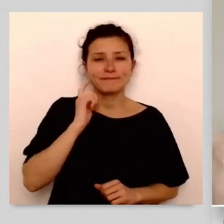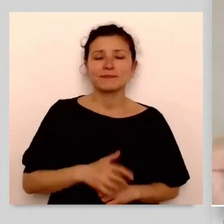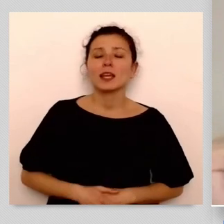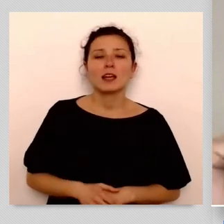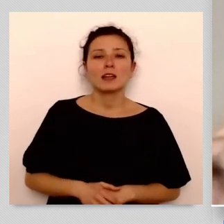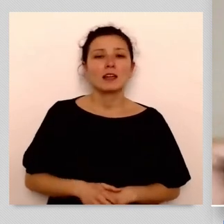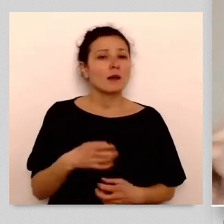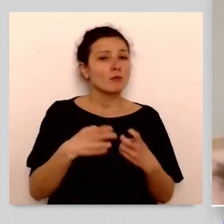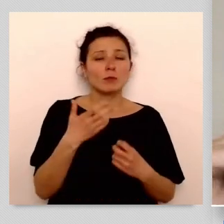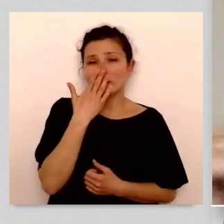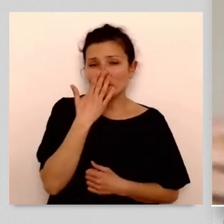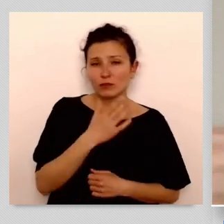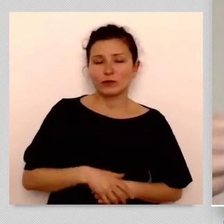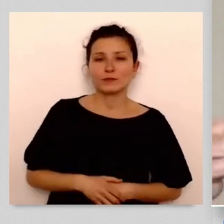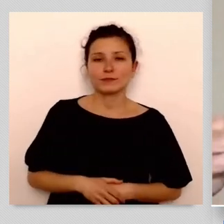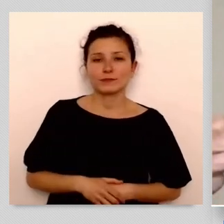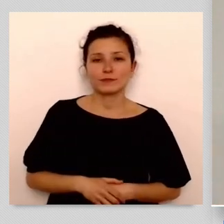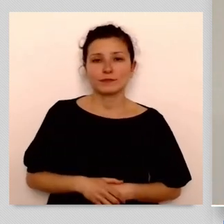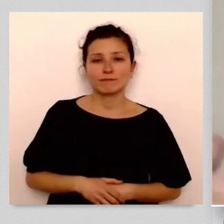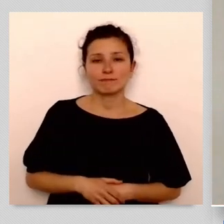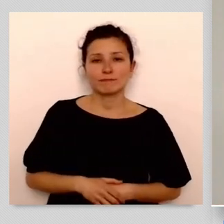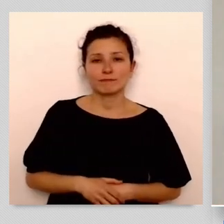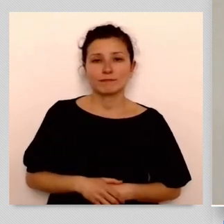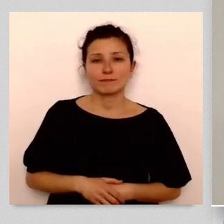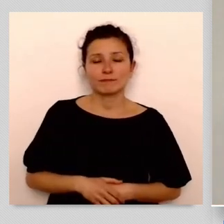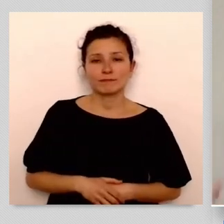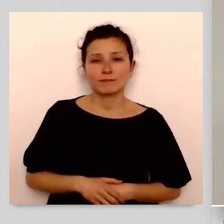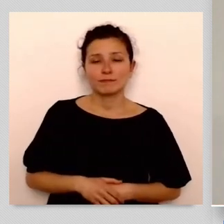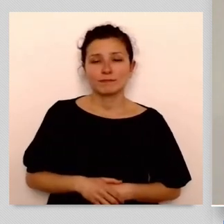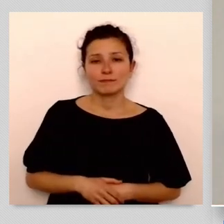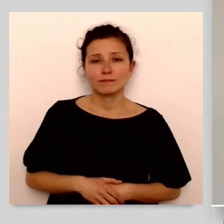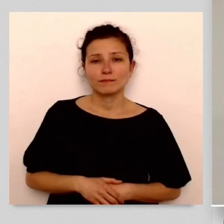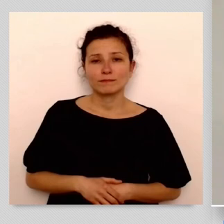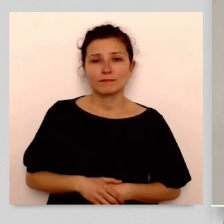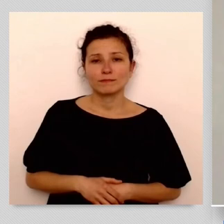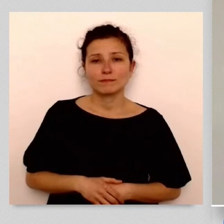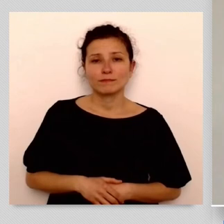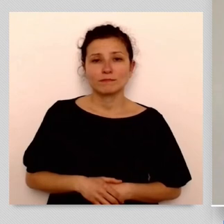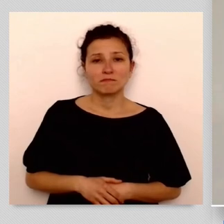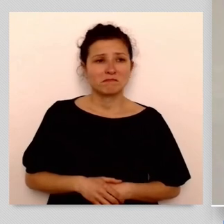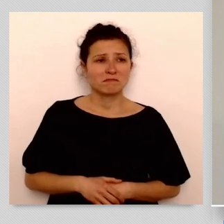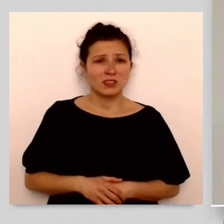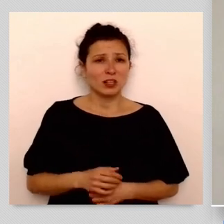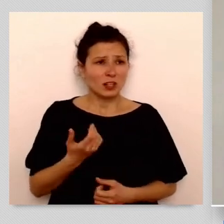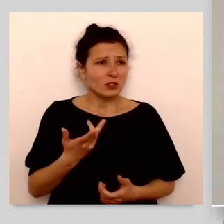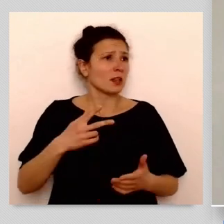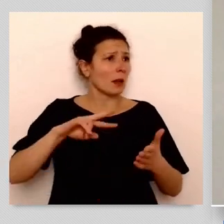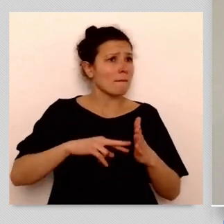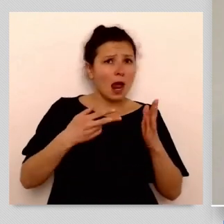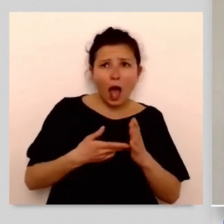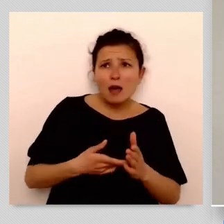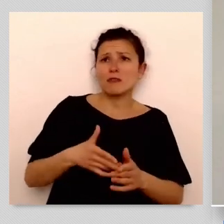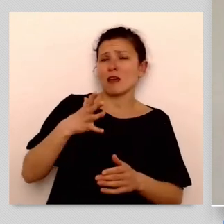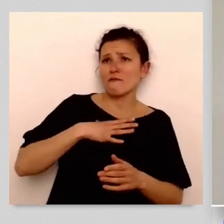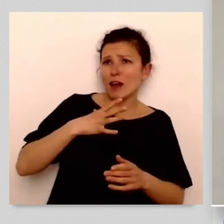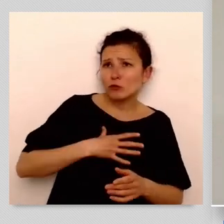że nie jest trudno snuć realne i bardzo wartościowe plany, że należy uczestniczyć w